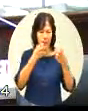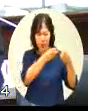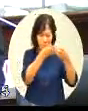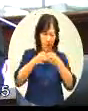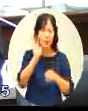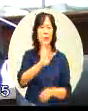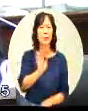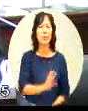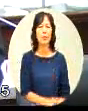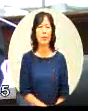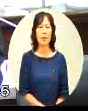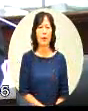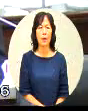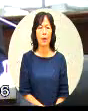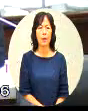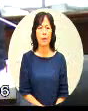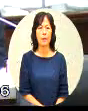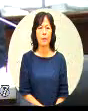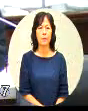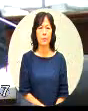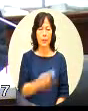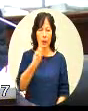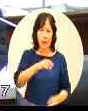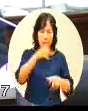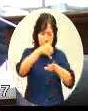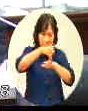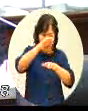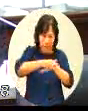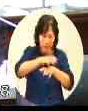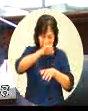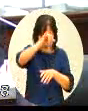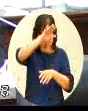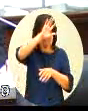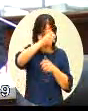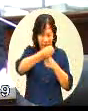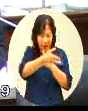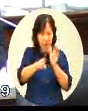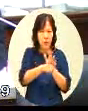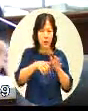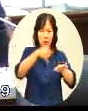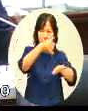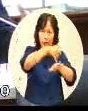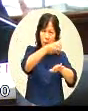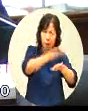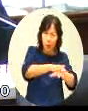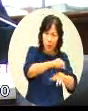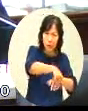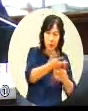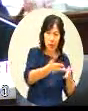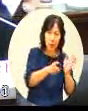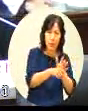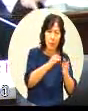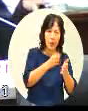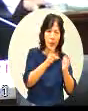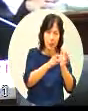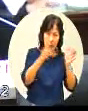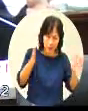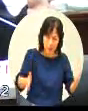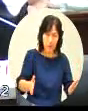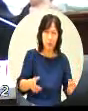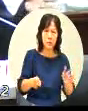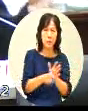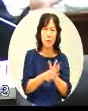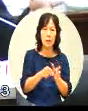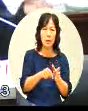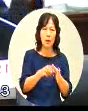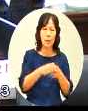这个问题，或者说我们登革热到底怎么样让蚊子能够把这样的一个产期，能够把这样的